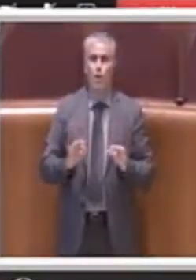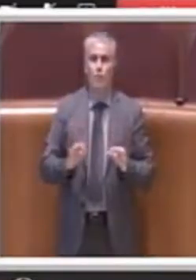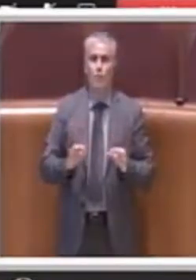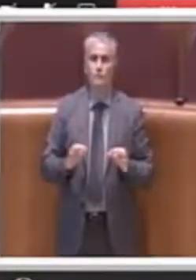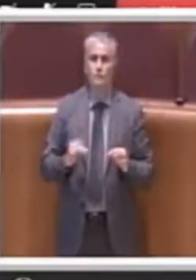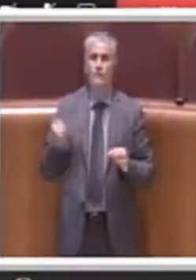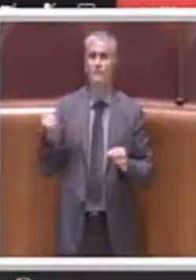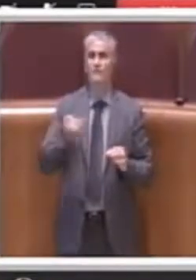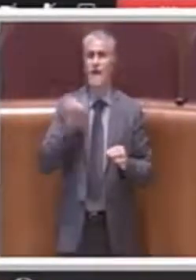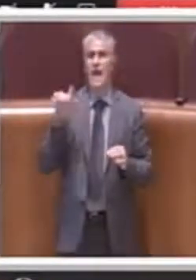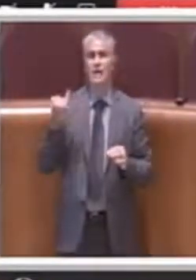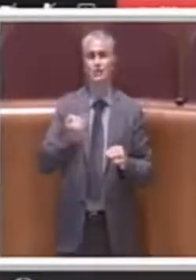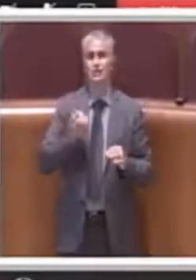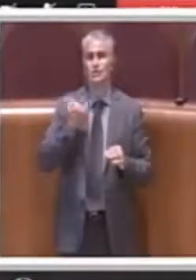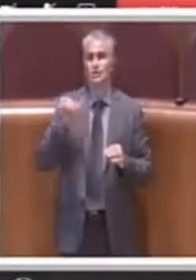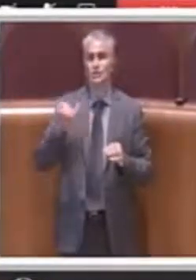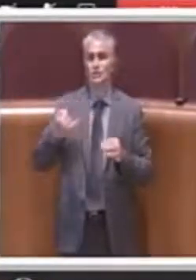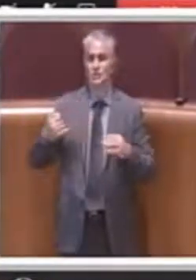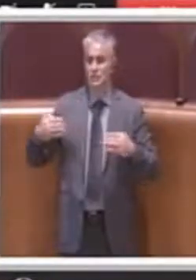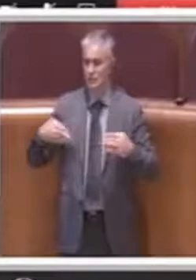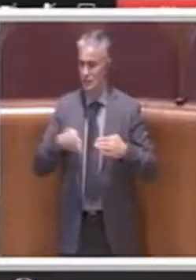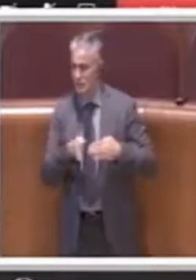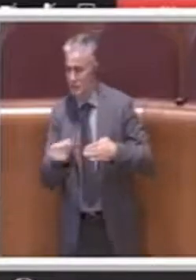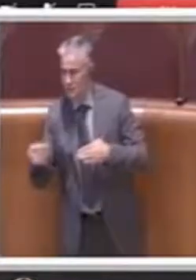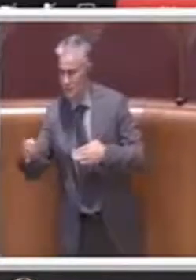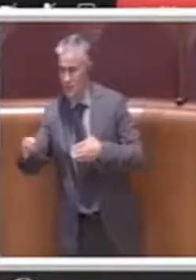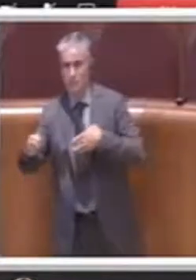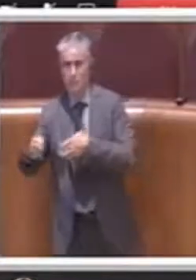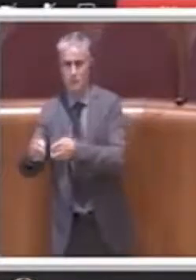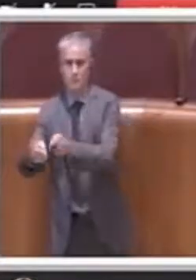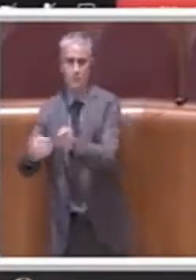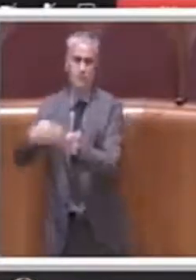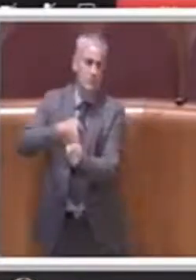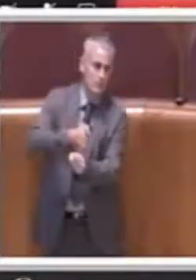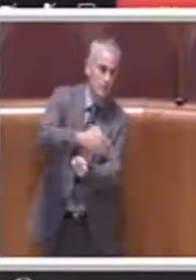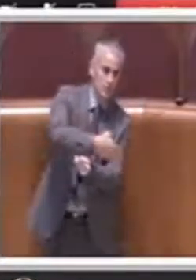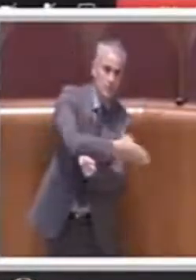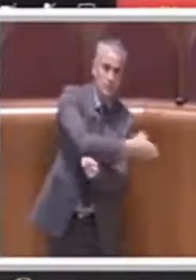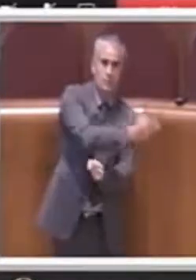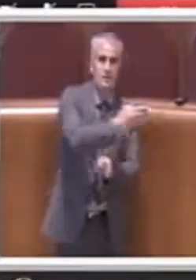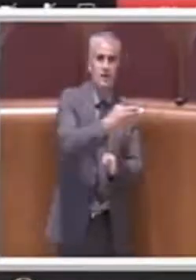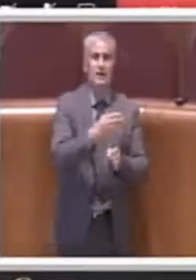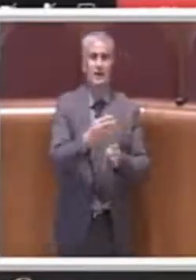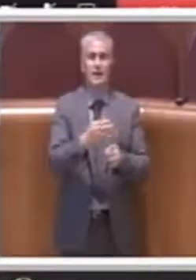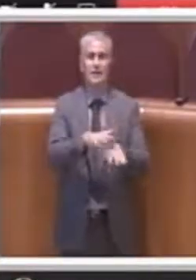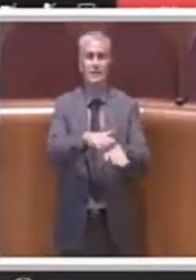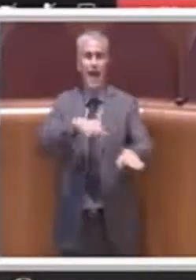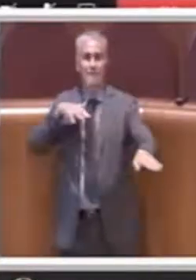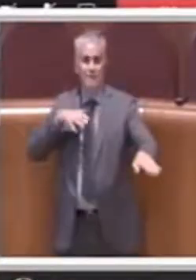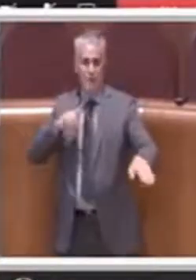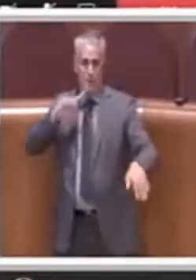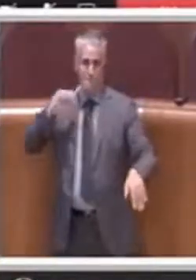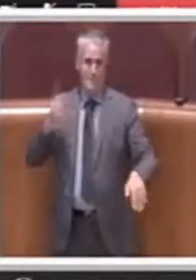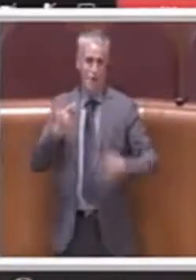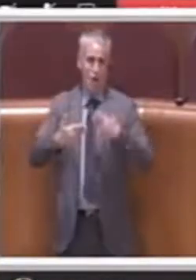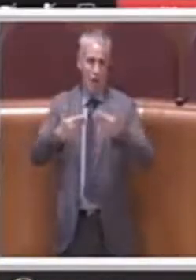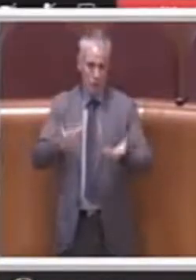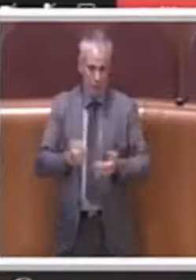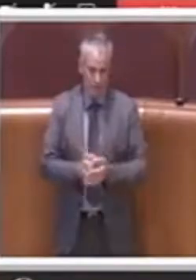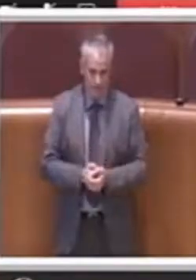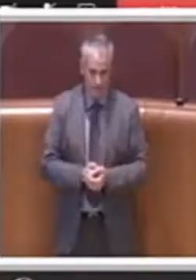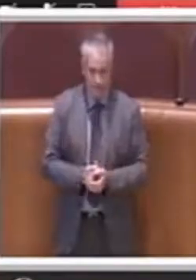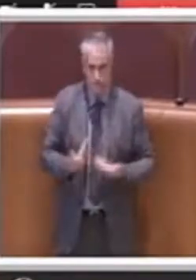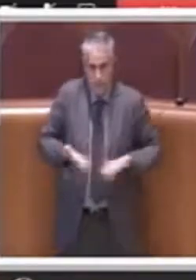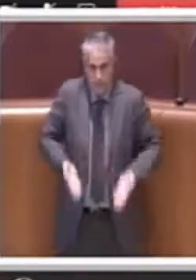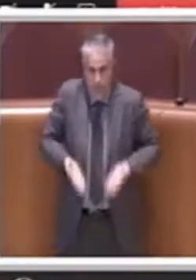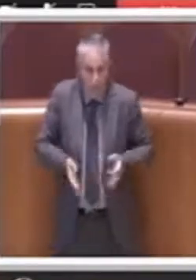una facilitazione, un defluimento hanno fatto defluire meglio anche il traffico in alcune zone. Ora non mi metto